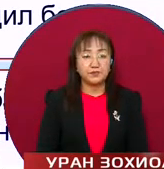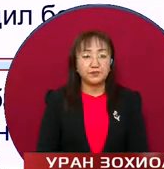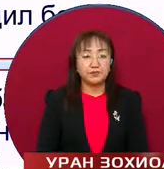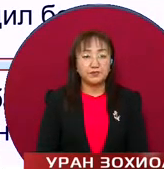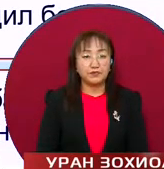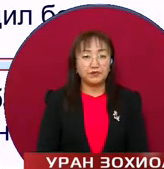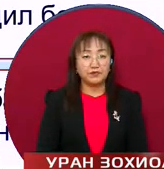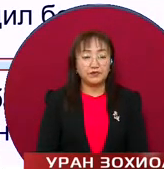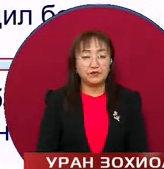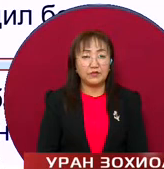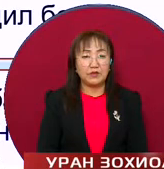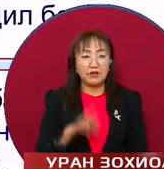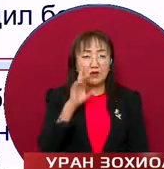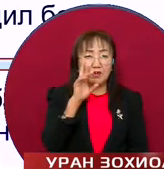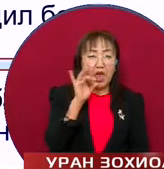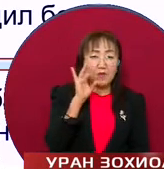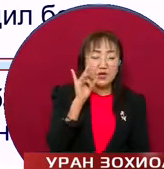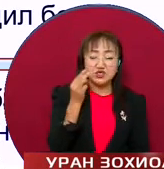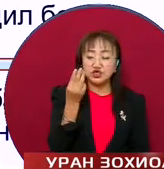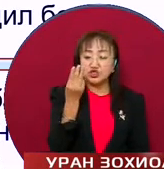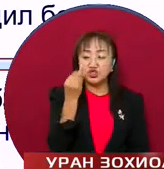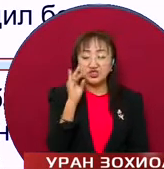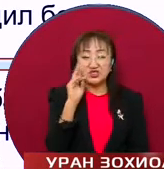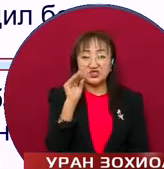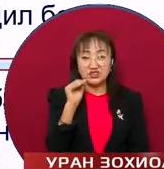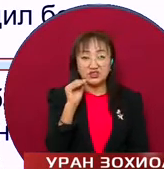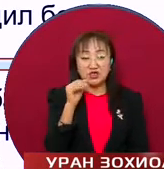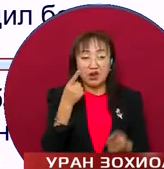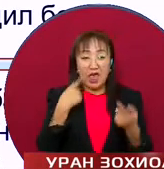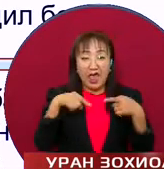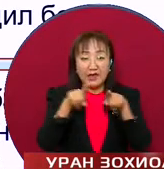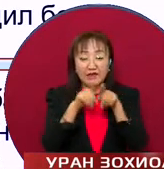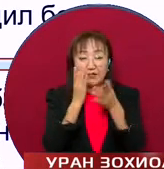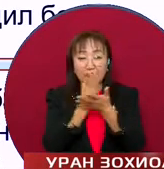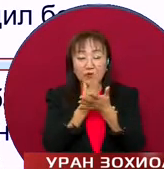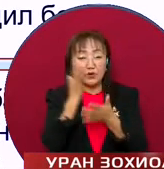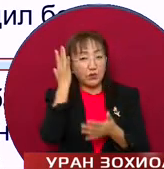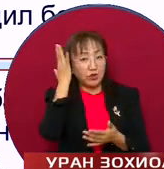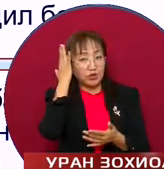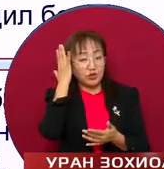Тэгэхээр ямар шинжээр нь адилтгч байгаа юм бэ гэдэг бүгдээрээ эргцүүлэн сайн бодох нь байна хүүхдүүд.